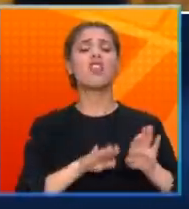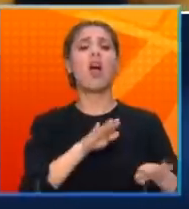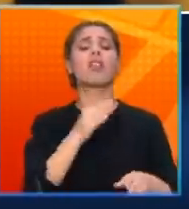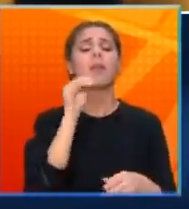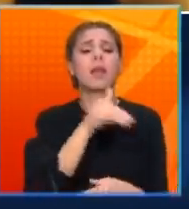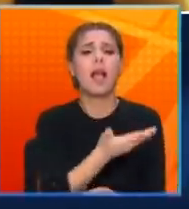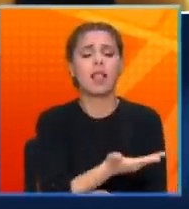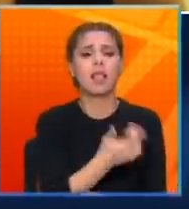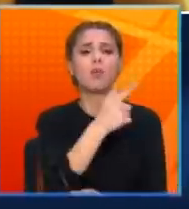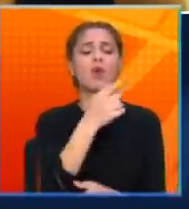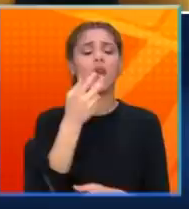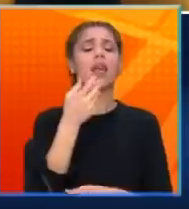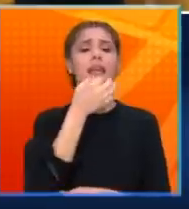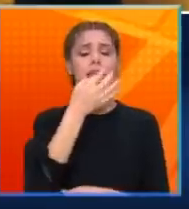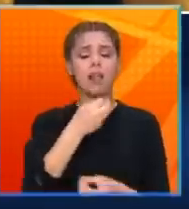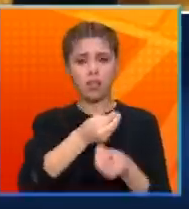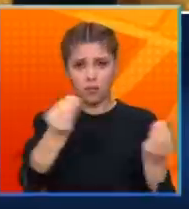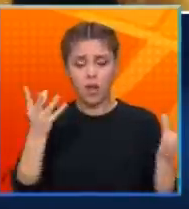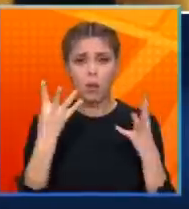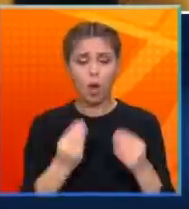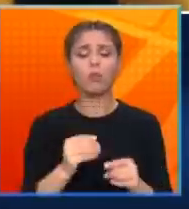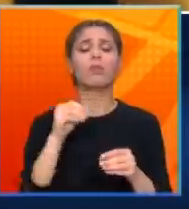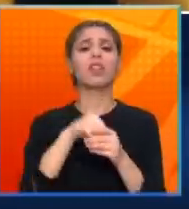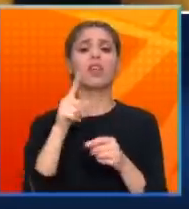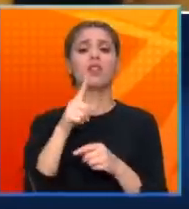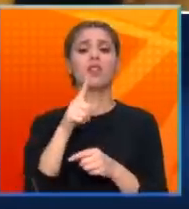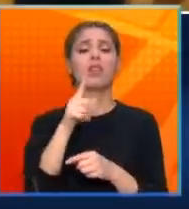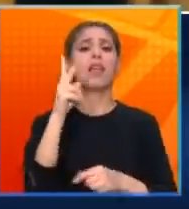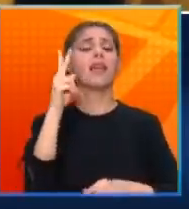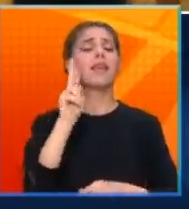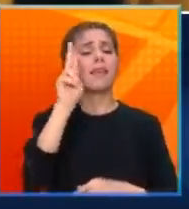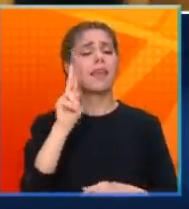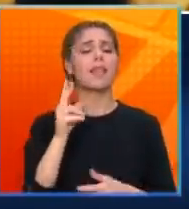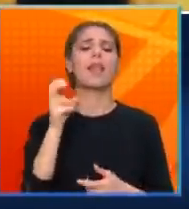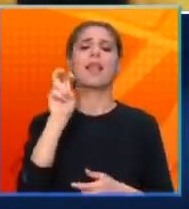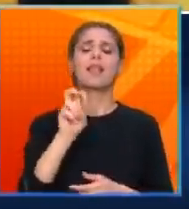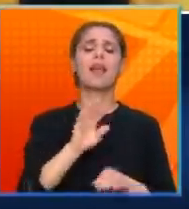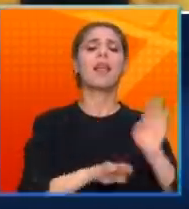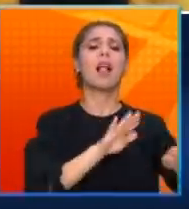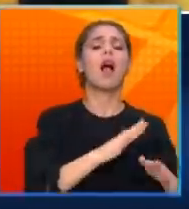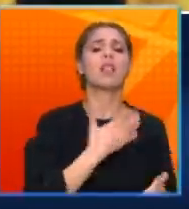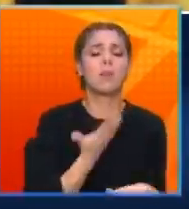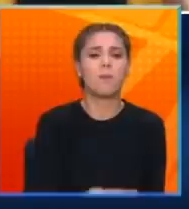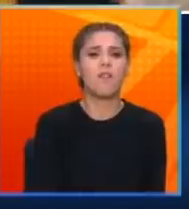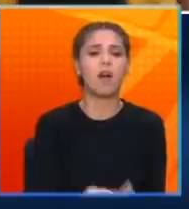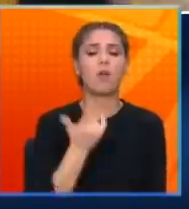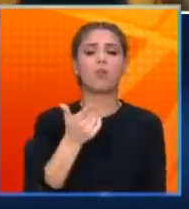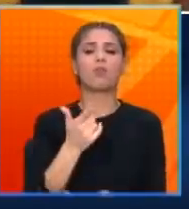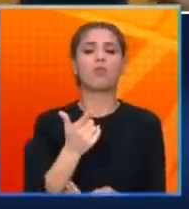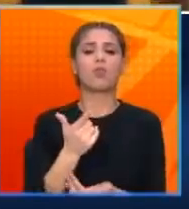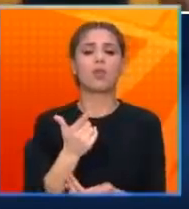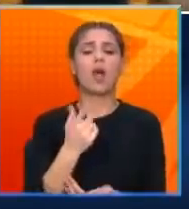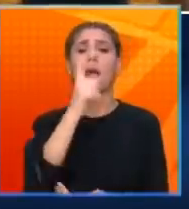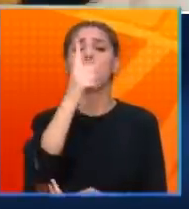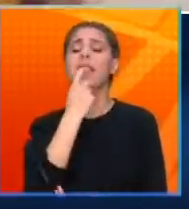Bir ilacın piyasaya sürülebilmesi için daha nereden baksanız 7-8 adım daha var. Bu da